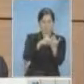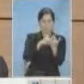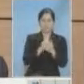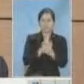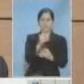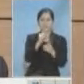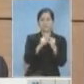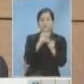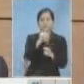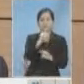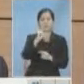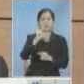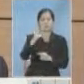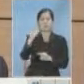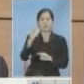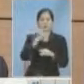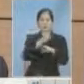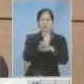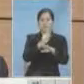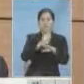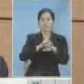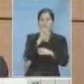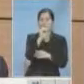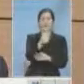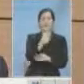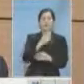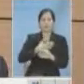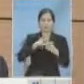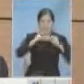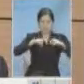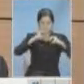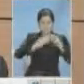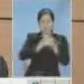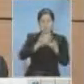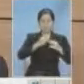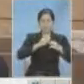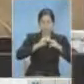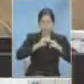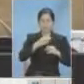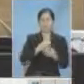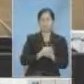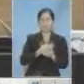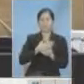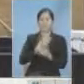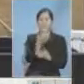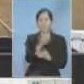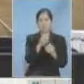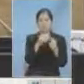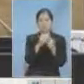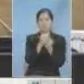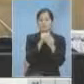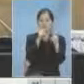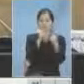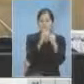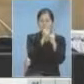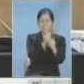ข้อ129 คือไม่ต้องเดี๋ยวผมจะวิจัยครับ ครับครับ ครับ ให้อยู่ในประเด็นช่วยวินิจฉัยด้วยนะครับ คือ